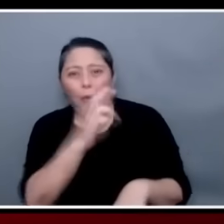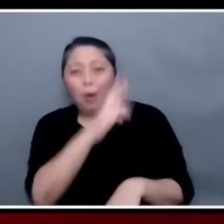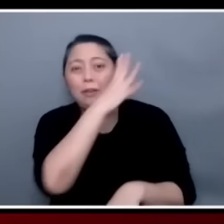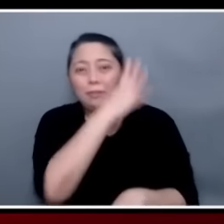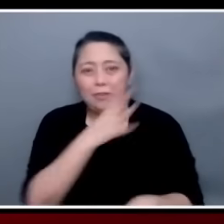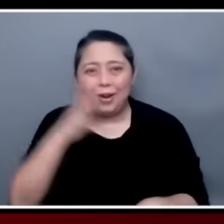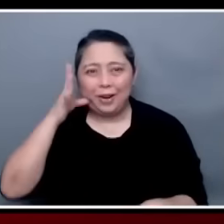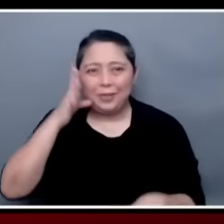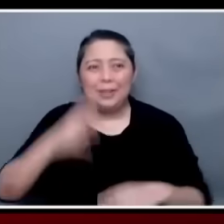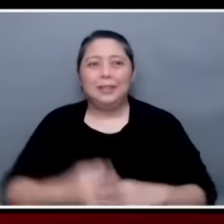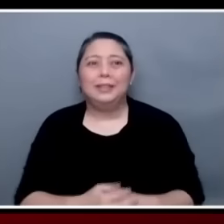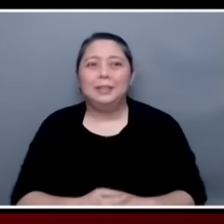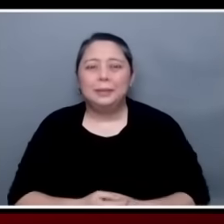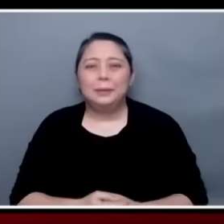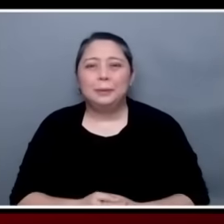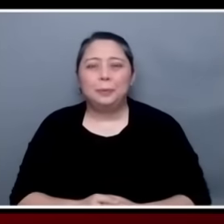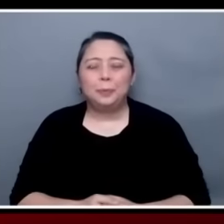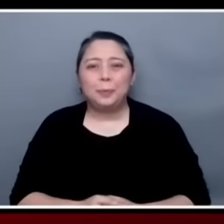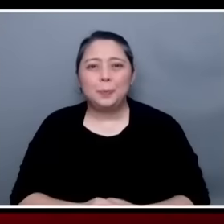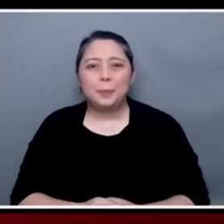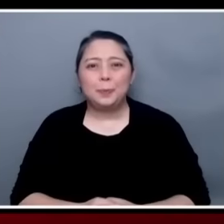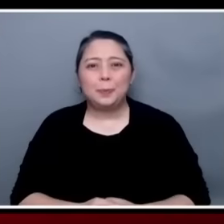yan.